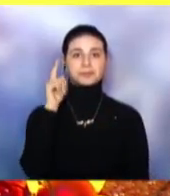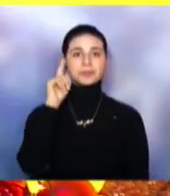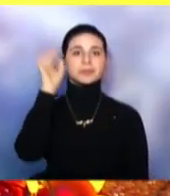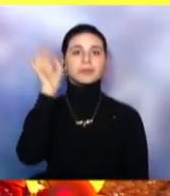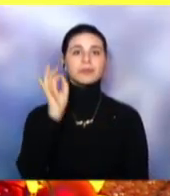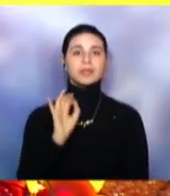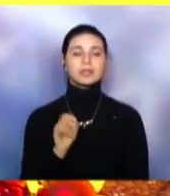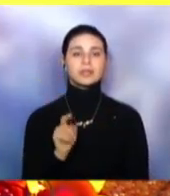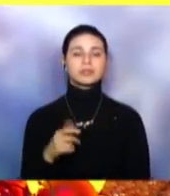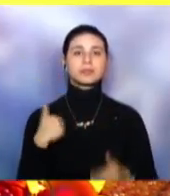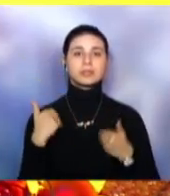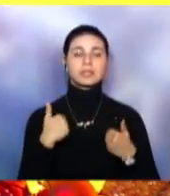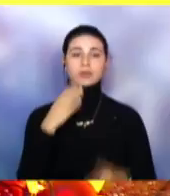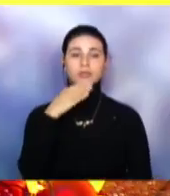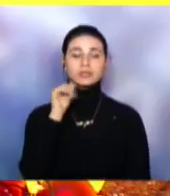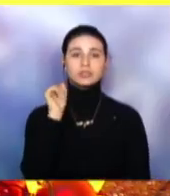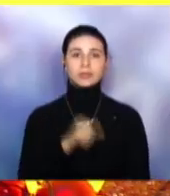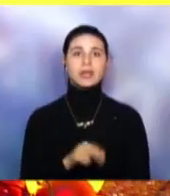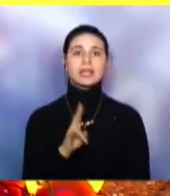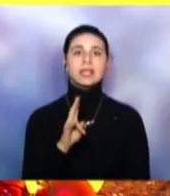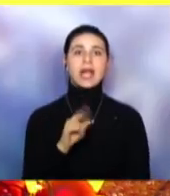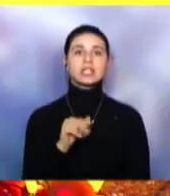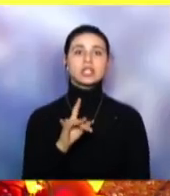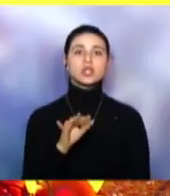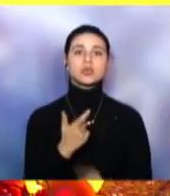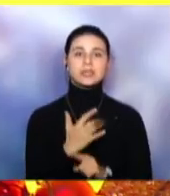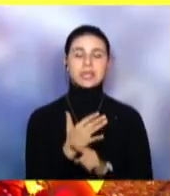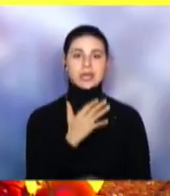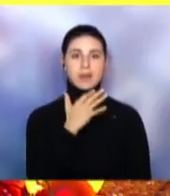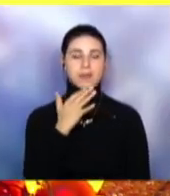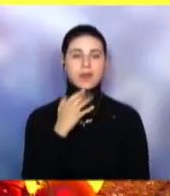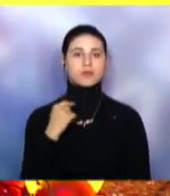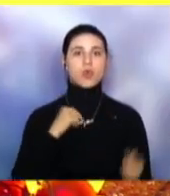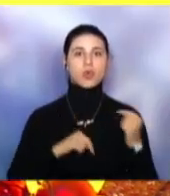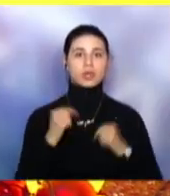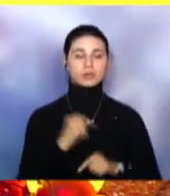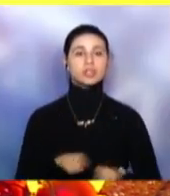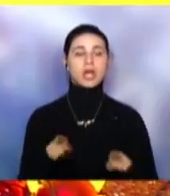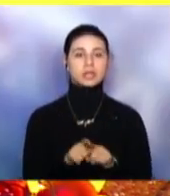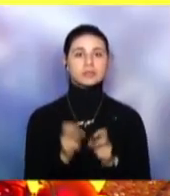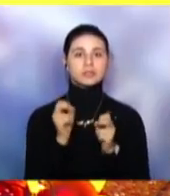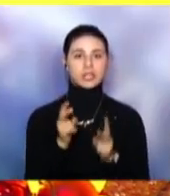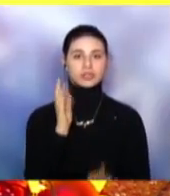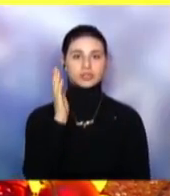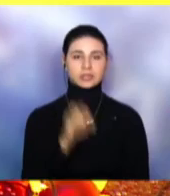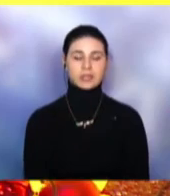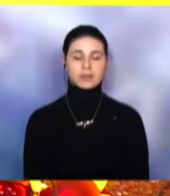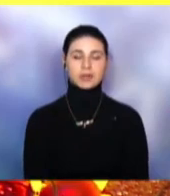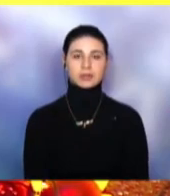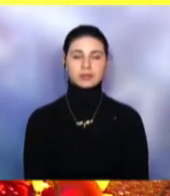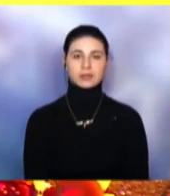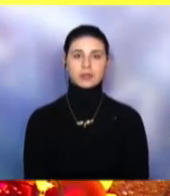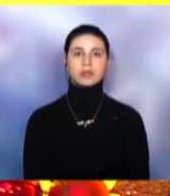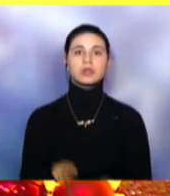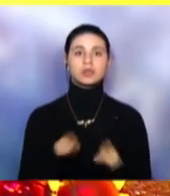ინტენსიური დატვირთვა მინერალური წყლით შეიძლება ნატრიუმის დაგროვების მიზეზი გახდეს ჩვენს ორგანიზმში, რაც ასევე სახიფათოა. აღარაფერს ვამბობთ